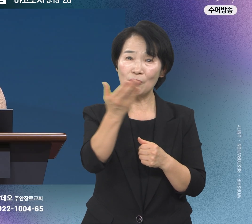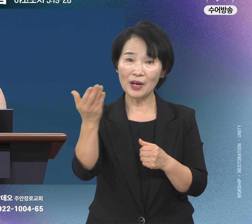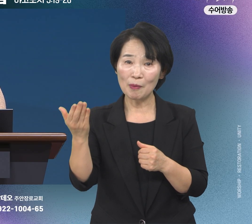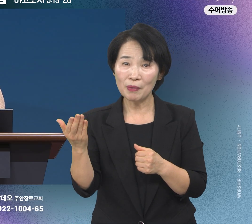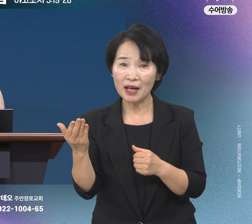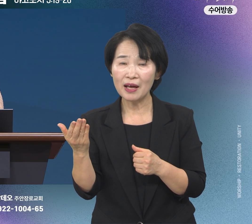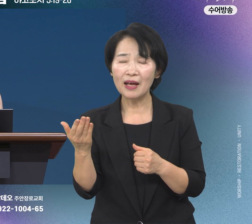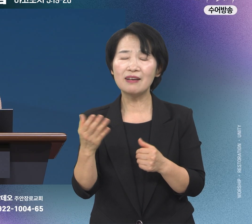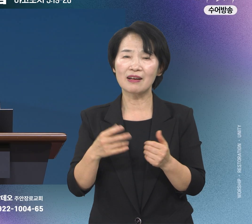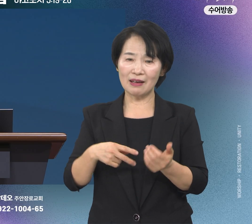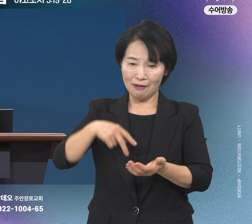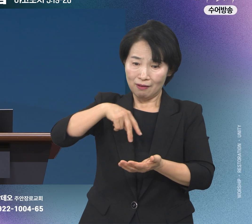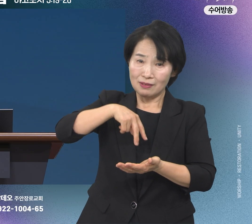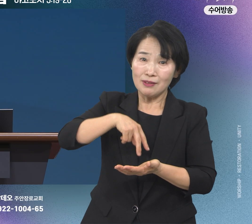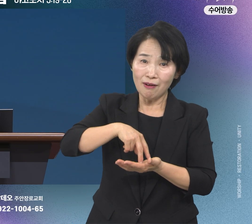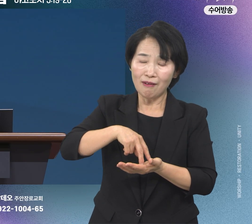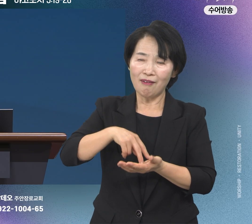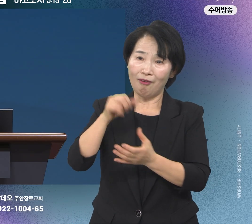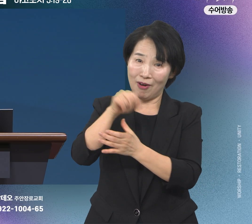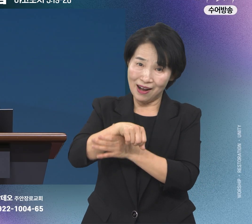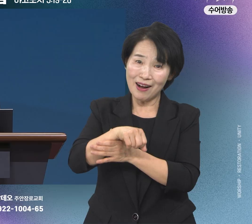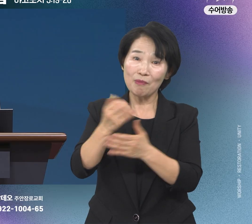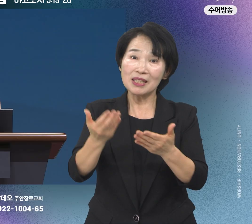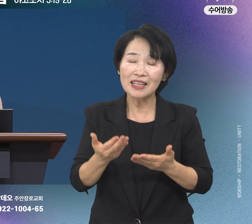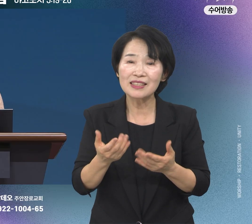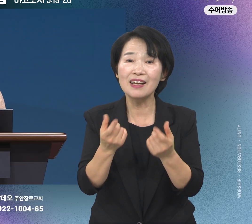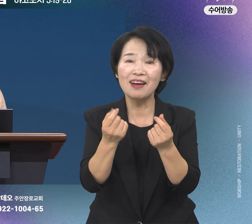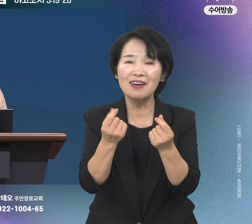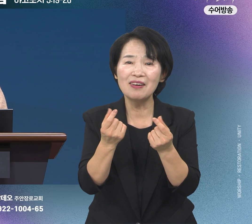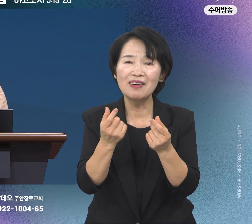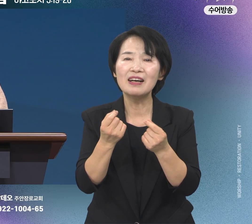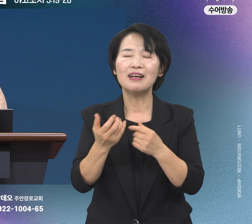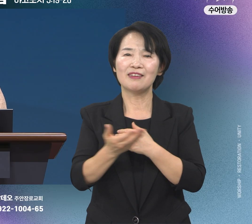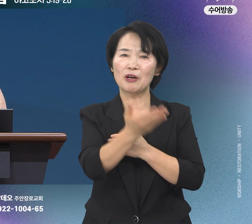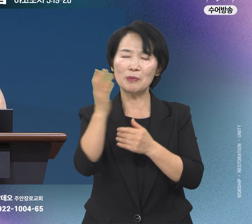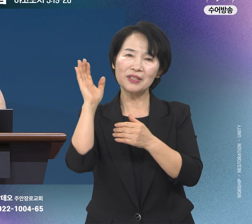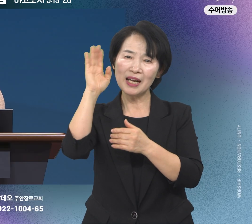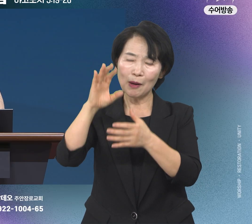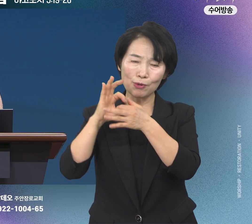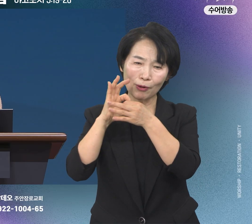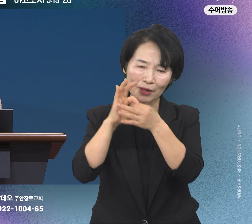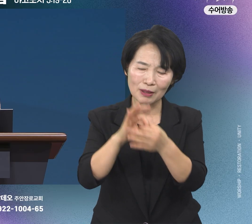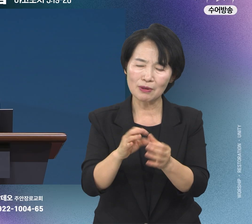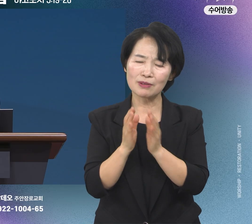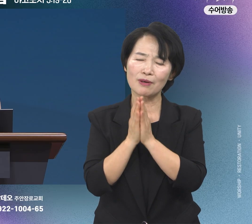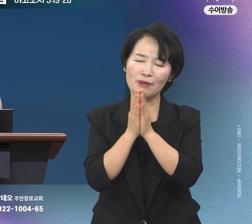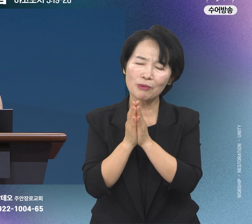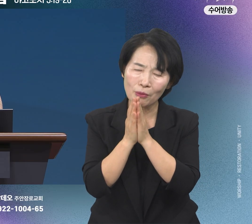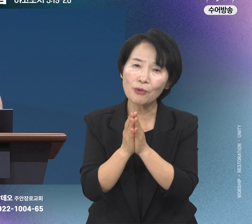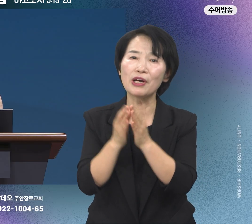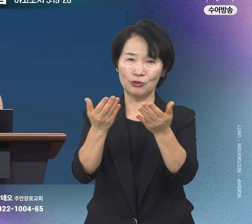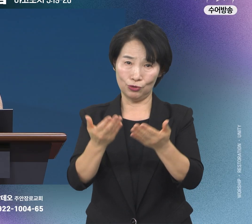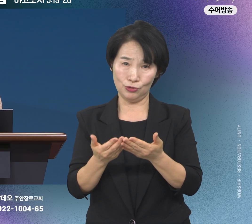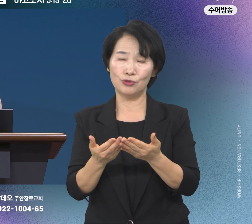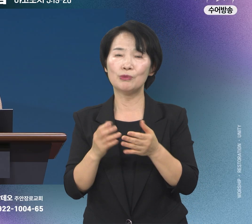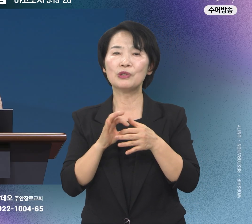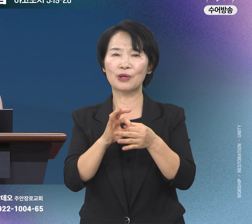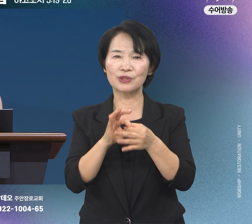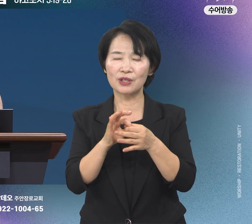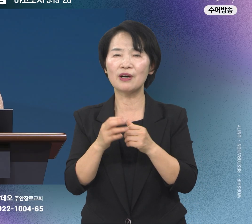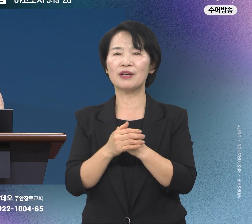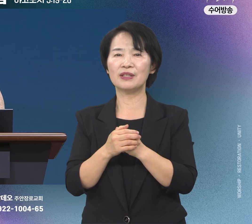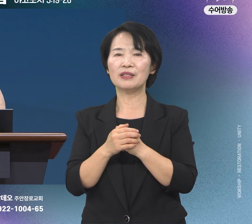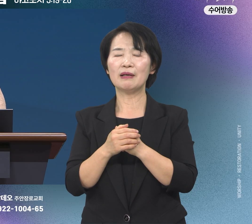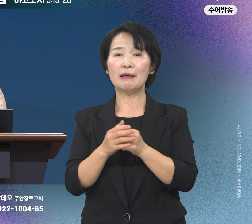이렇게 서서 복음을 이야기할 수 있듯이 여러분들이 계속해서 기도를 해주신다면 그 사람들도 다시 복음으로 다시